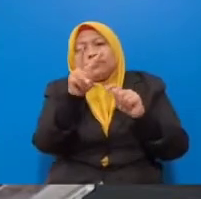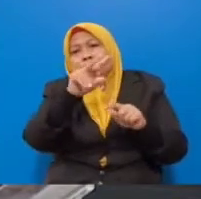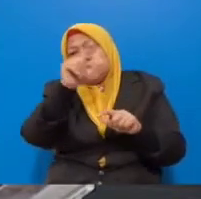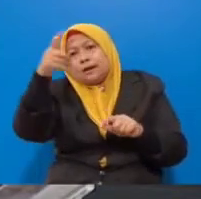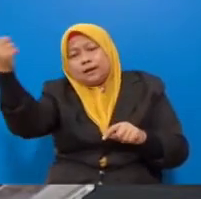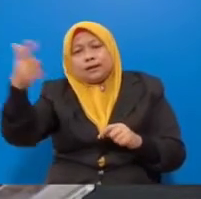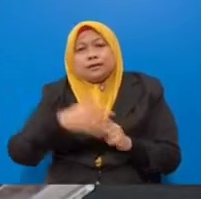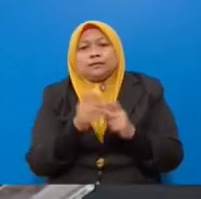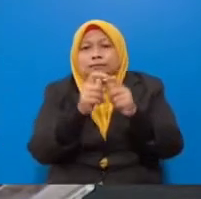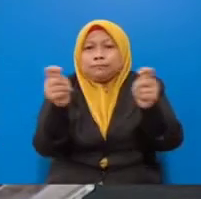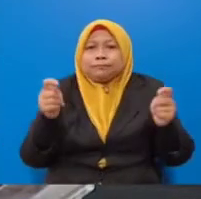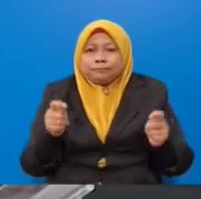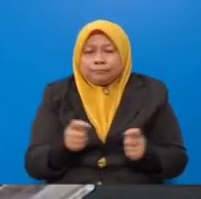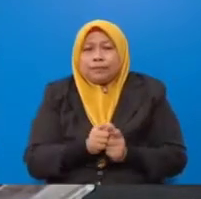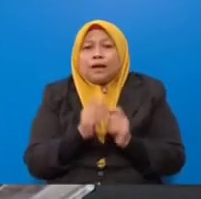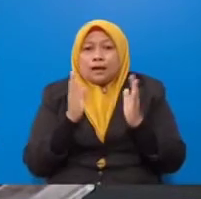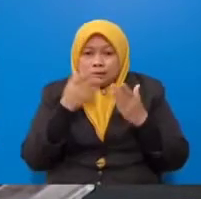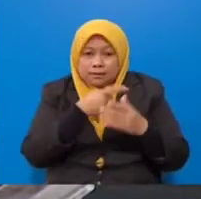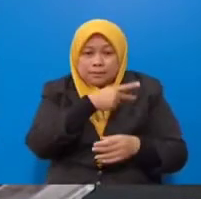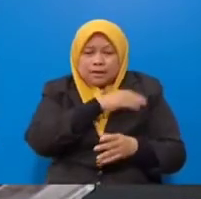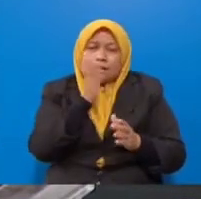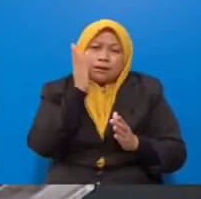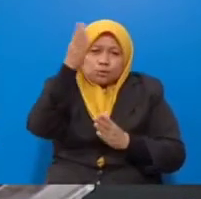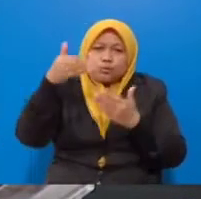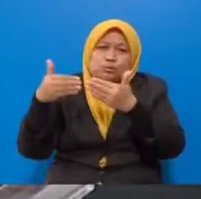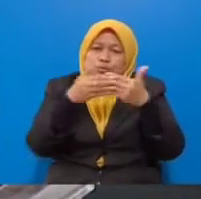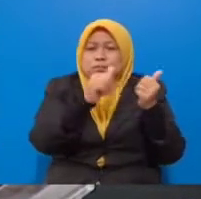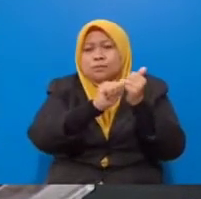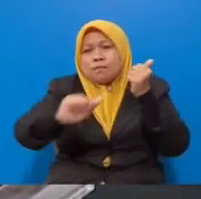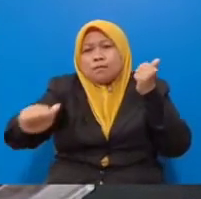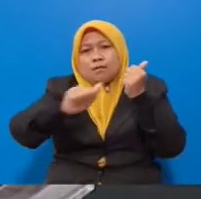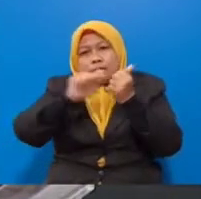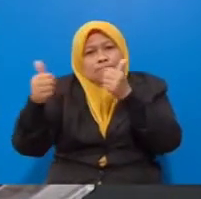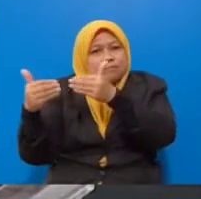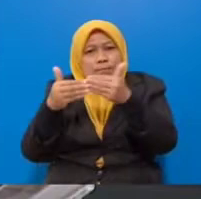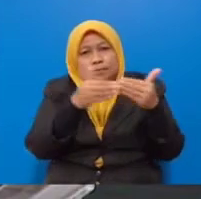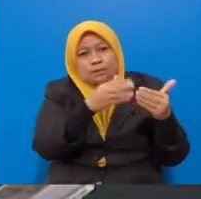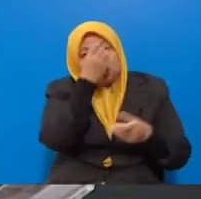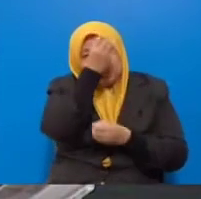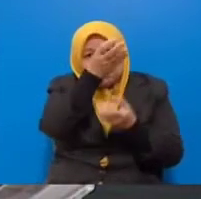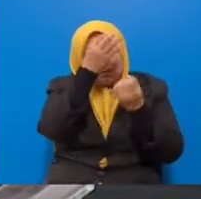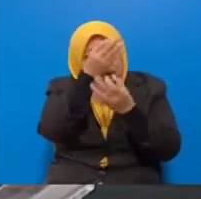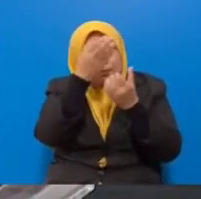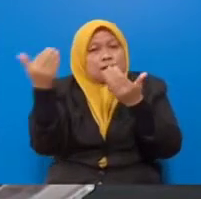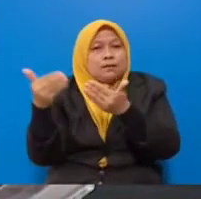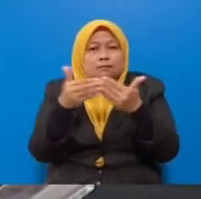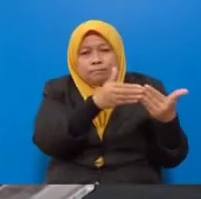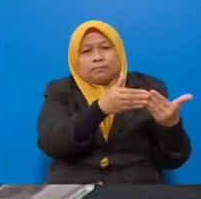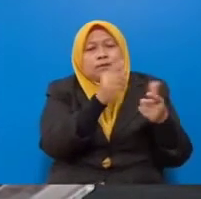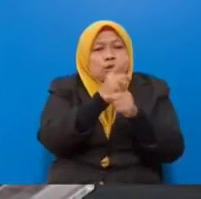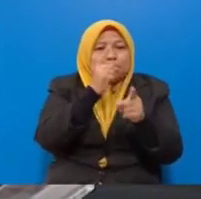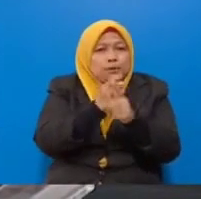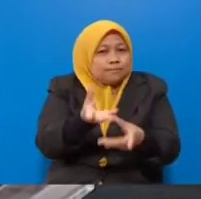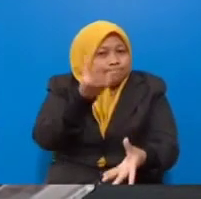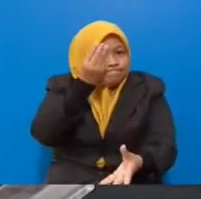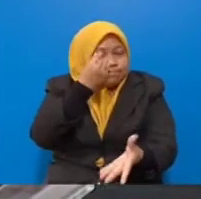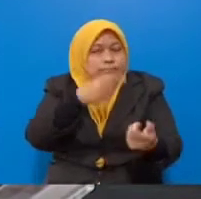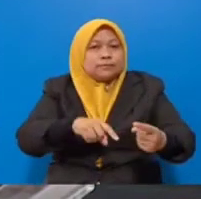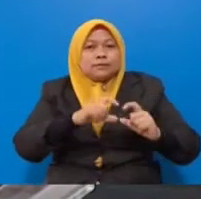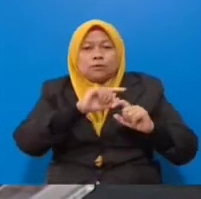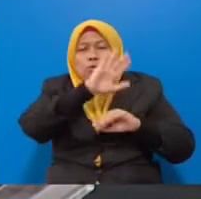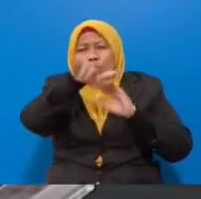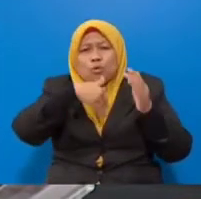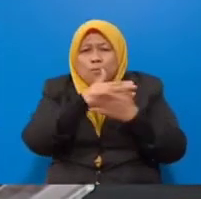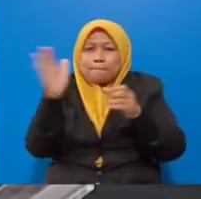RTM Kementerian akan teruskan ke impian mengenai penyakit TB supaya maklumat dapat dipenuhi dan dihati